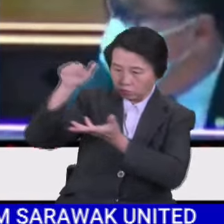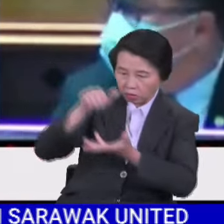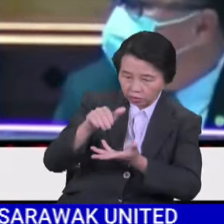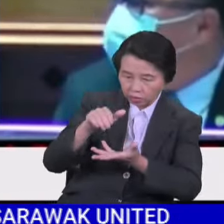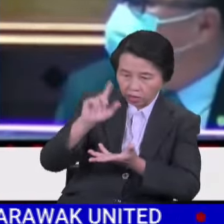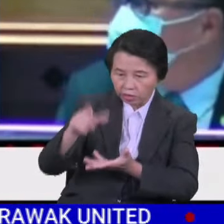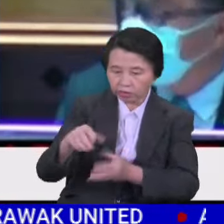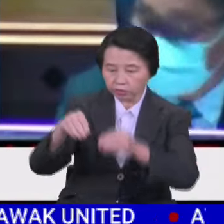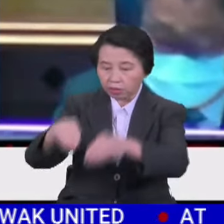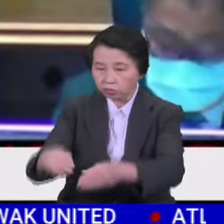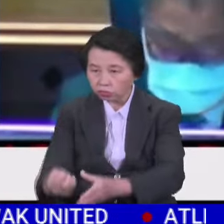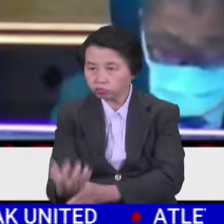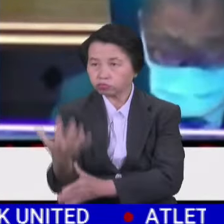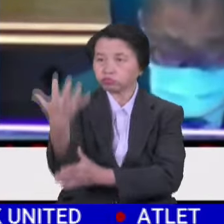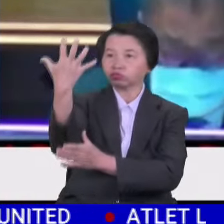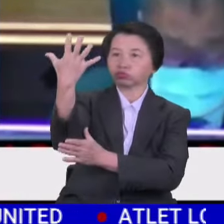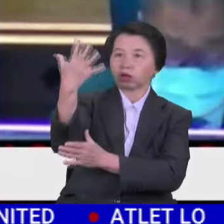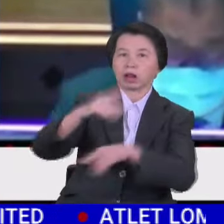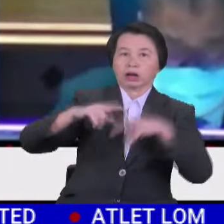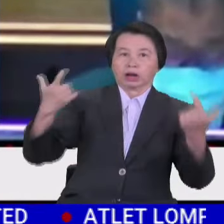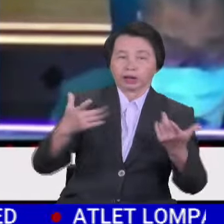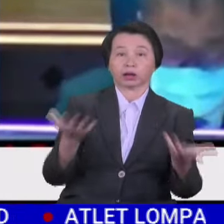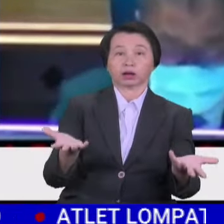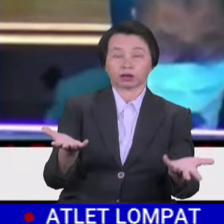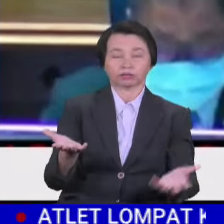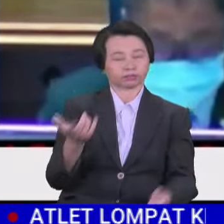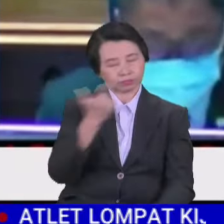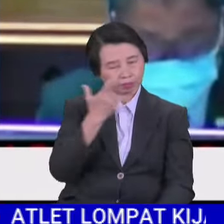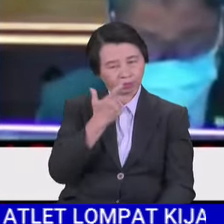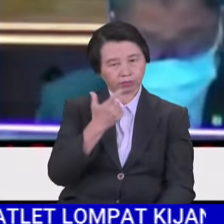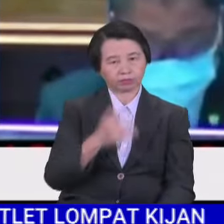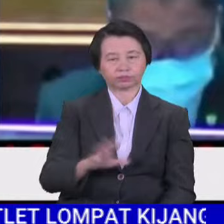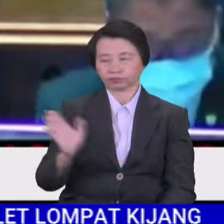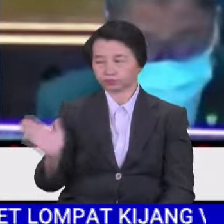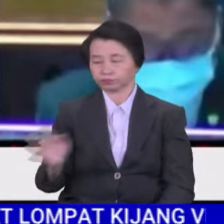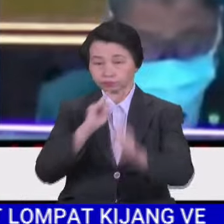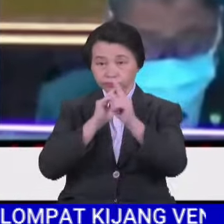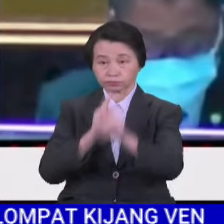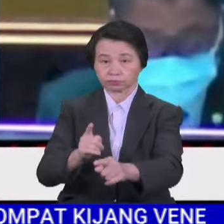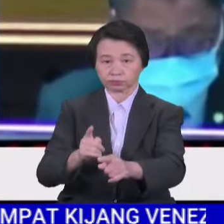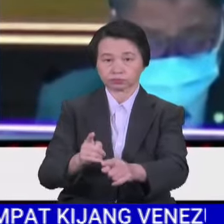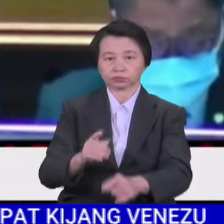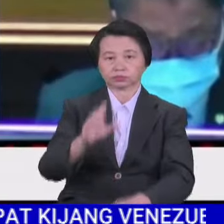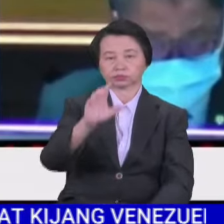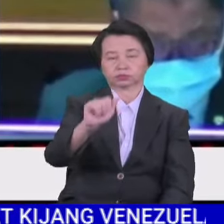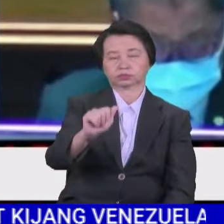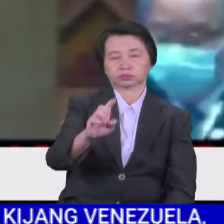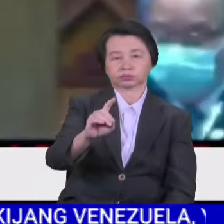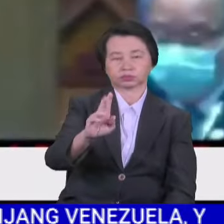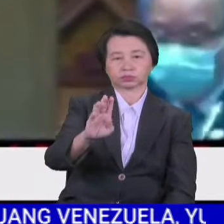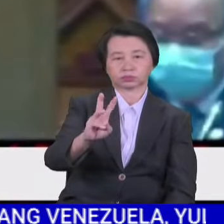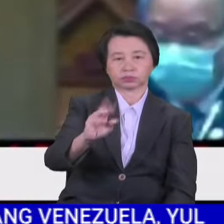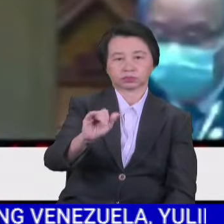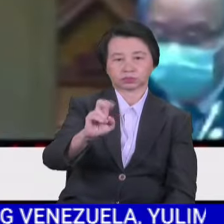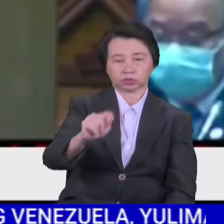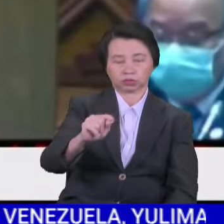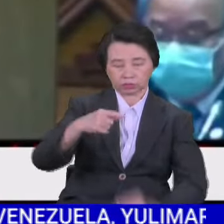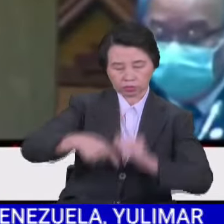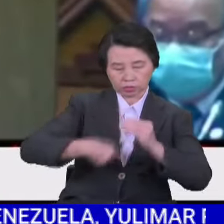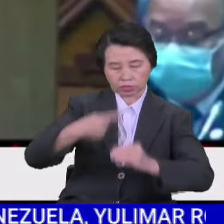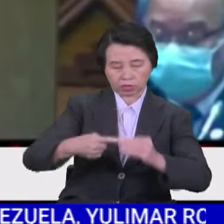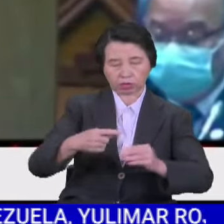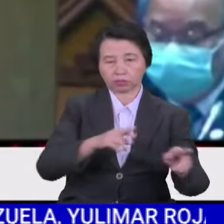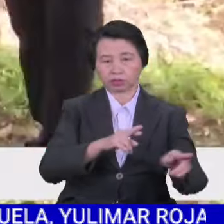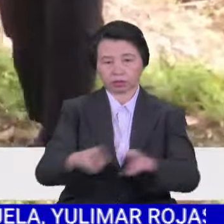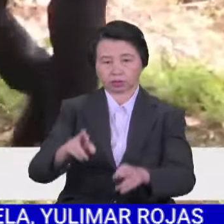keluar bukan Musang King jatuh jeans menjawab soalan Byson Aduh nabawan Dato Abdul Gani Muhammad Yasin mengenai